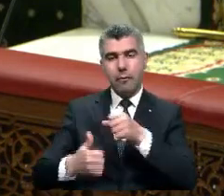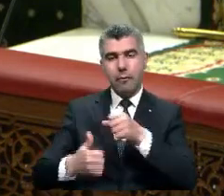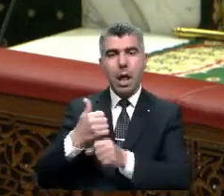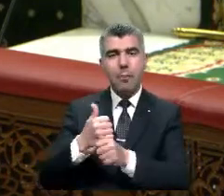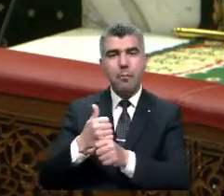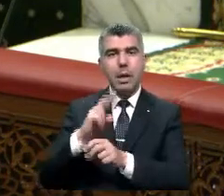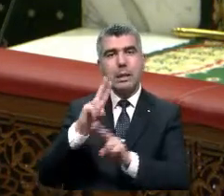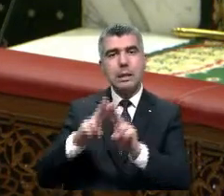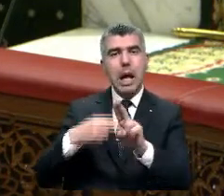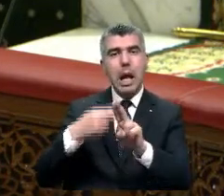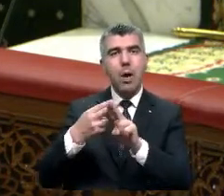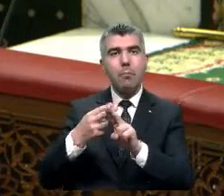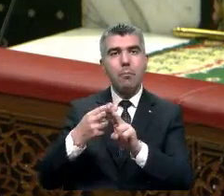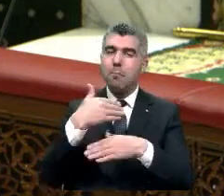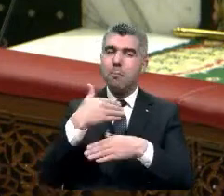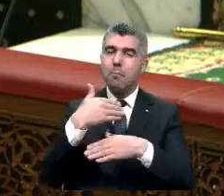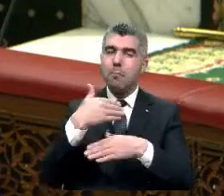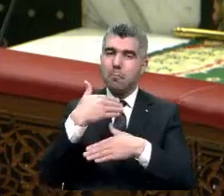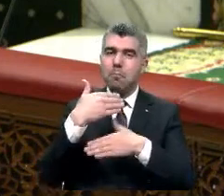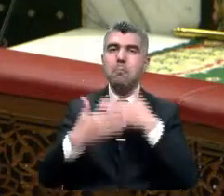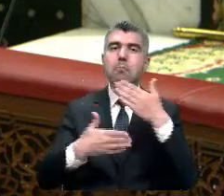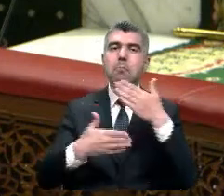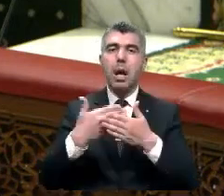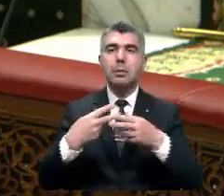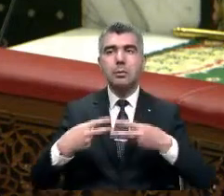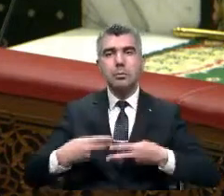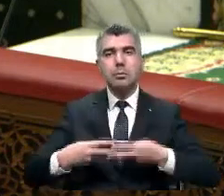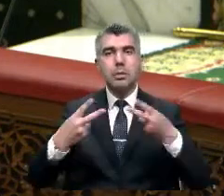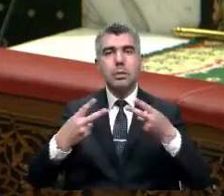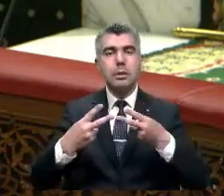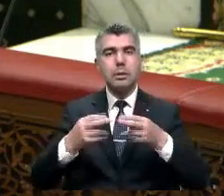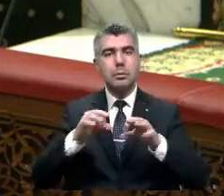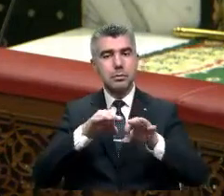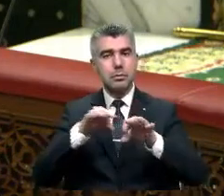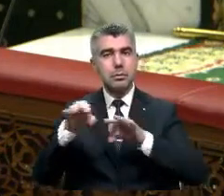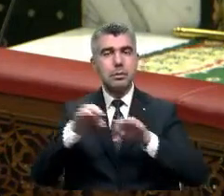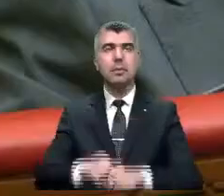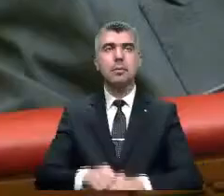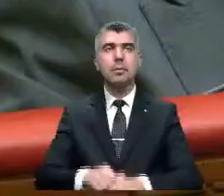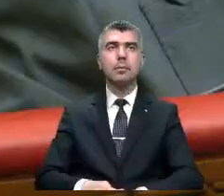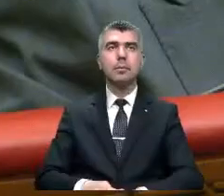السنه، وهذا الجواب غادي نقدروا نعطوا لكم من بعد ما نقوموا بهذه الدراسه. شكرا.